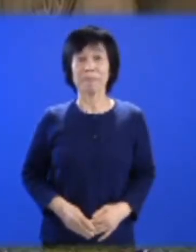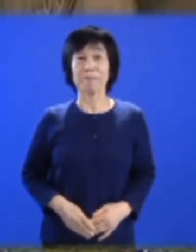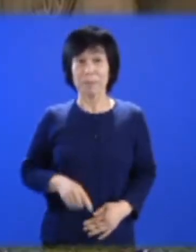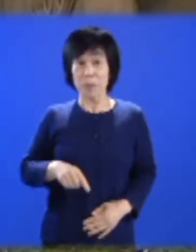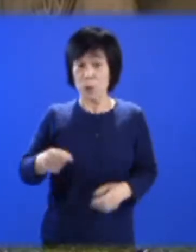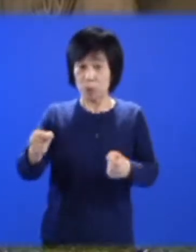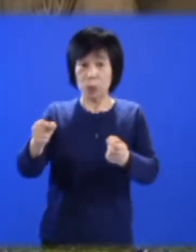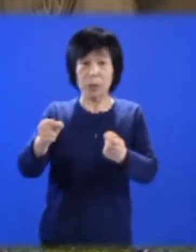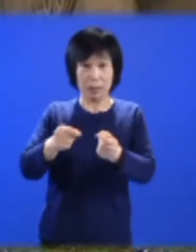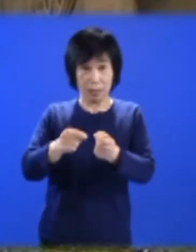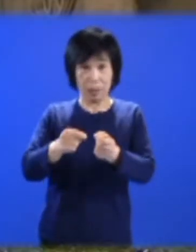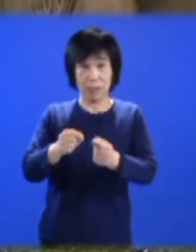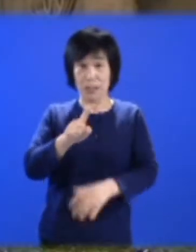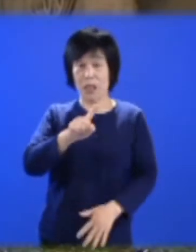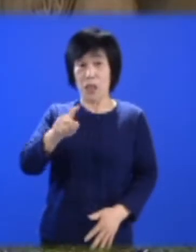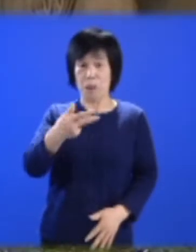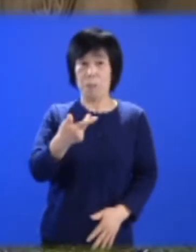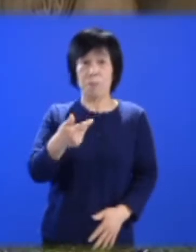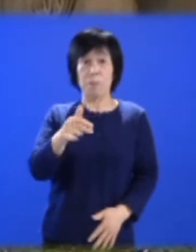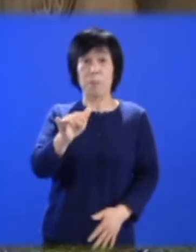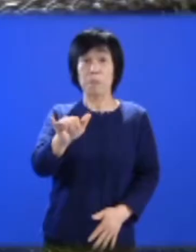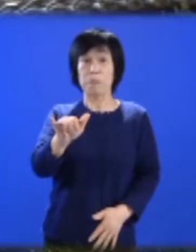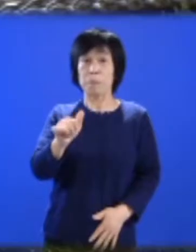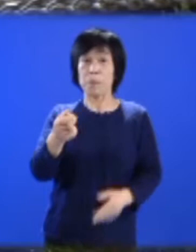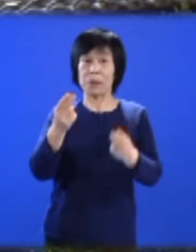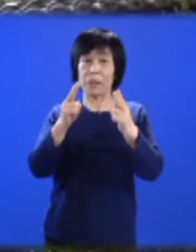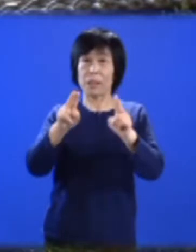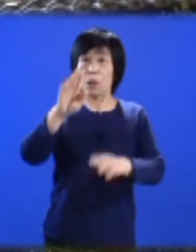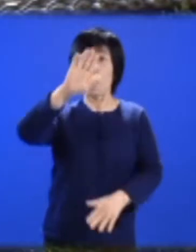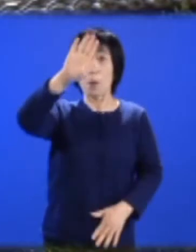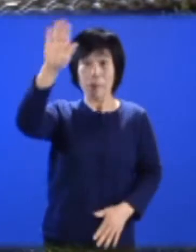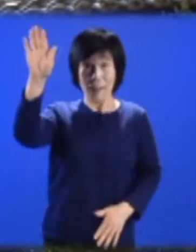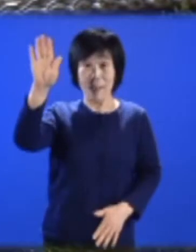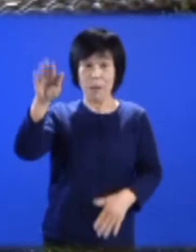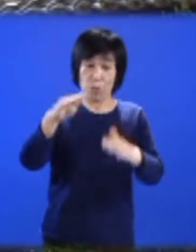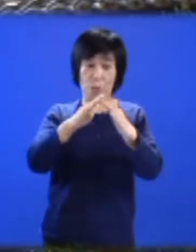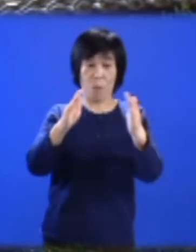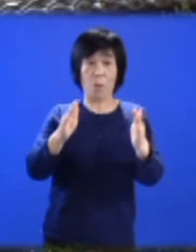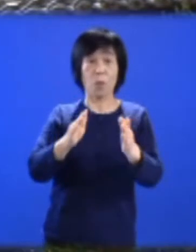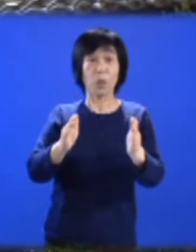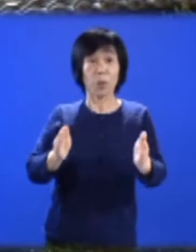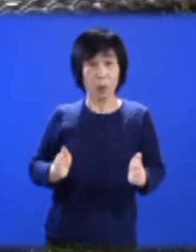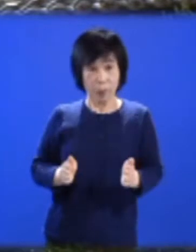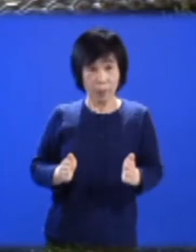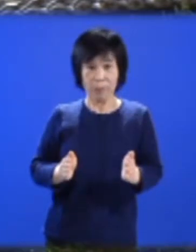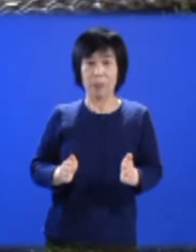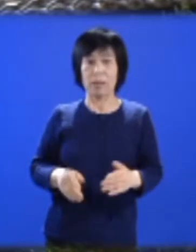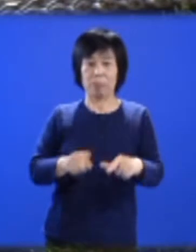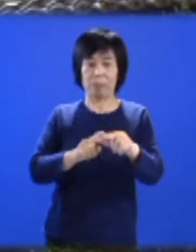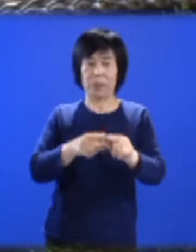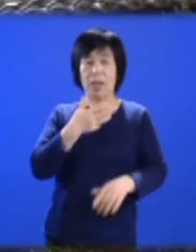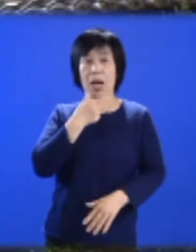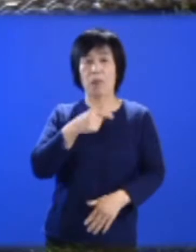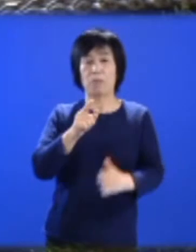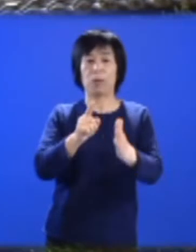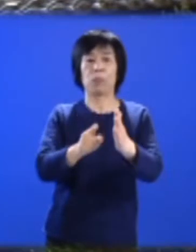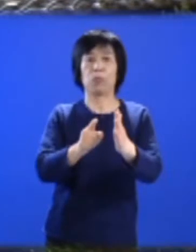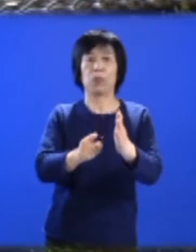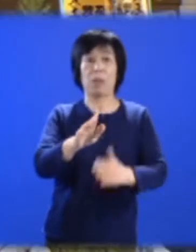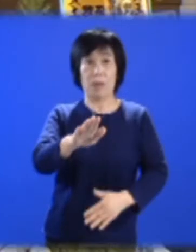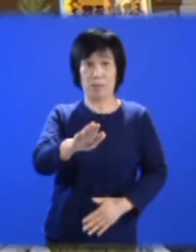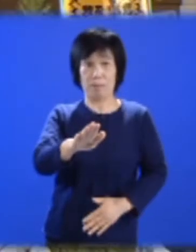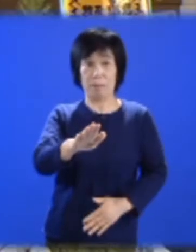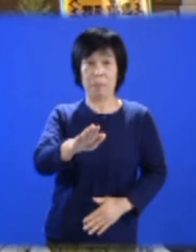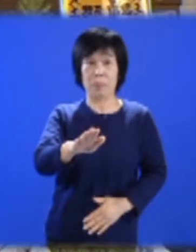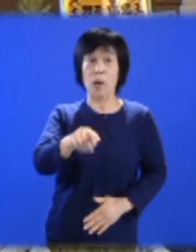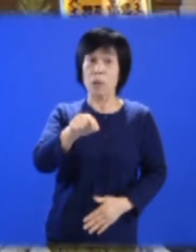生桑の排水地の近くには毘沙門天で知られる千福寺があります。地元の